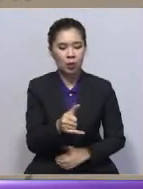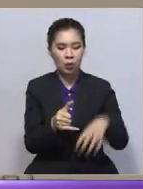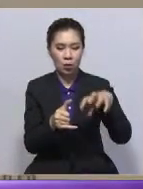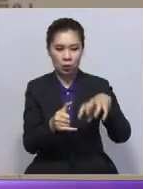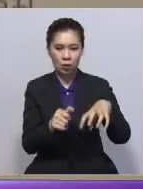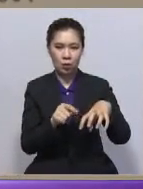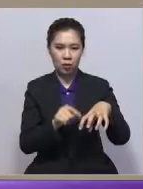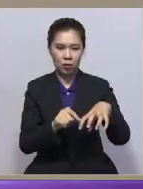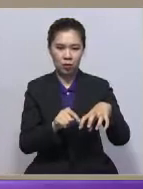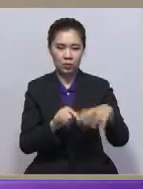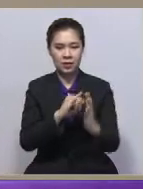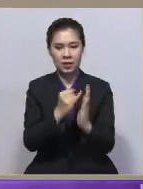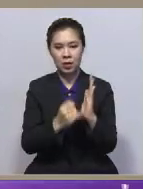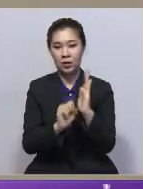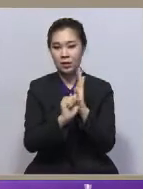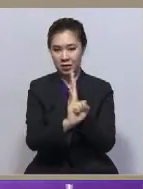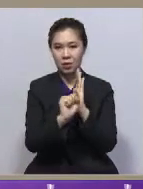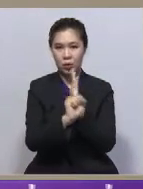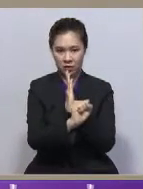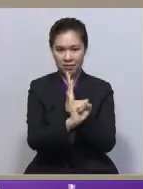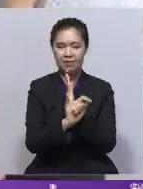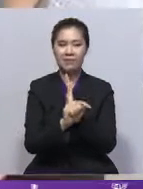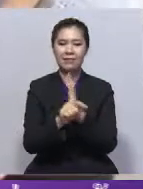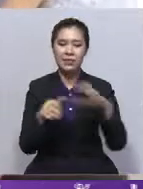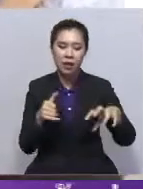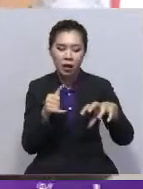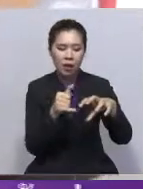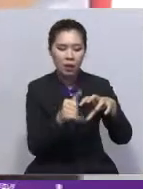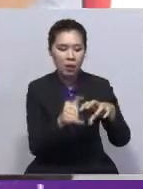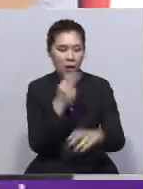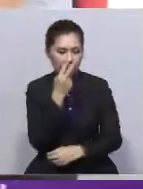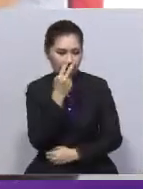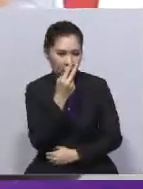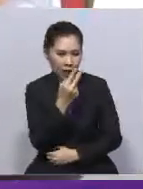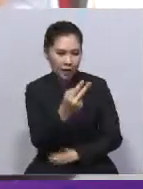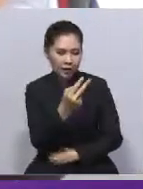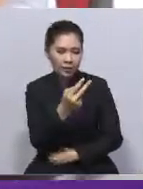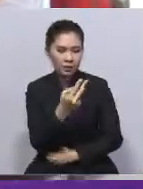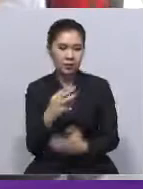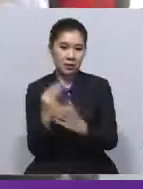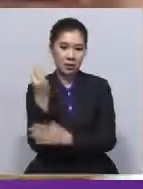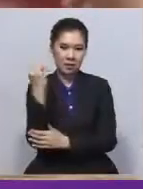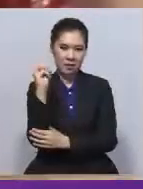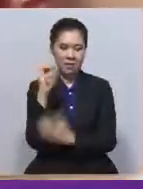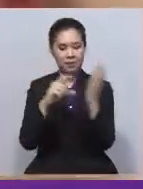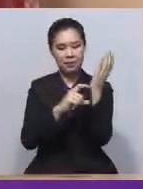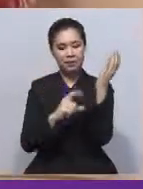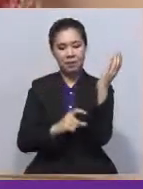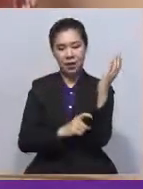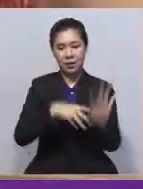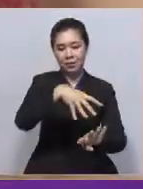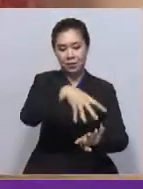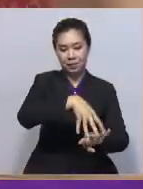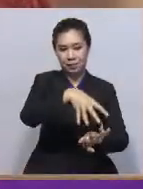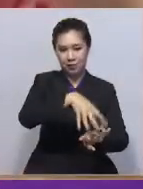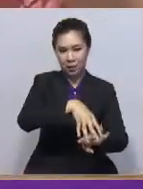ำหนักภูพานราชนิเวศจังหวัดสกลนครได้ทอดพระเนตรเครื่องจักสานไม้ไผ่ลายขีดที่ชาวบ้านนำมาถว